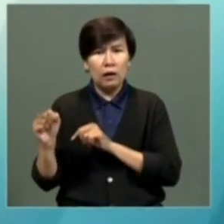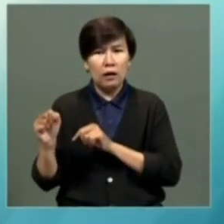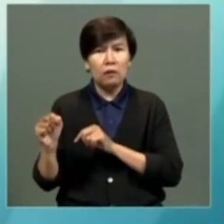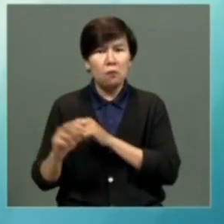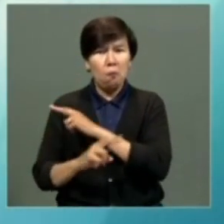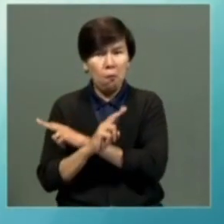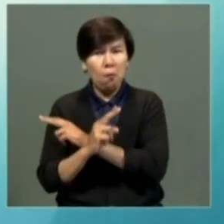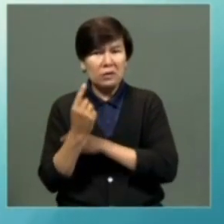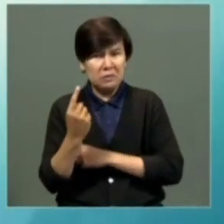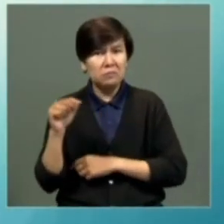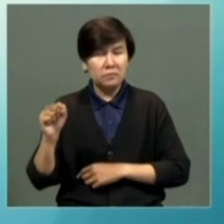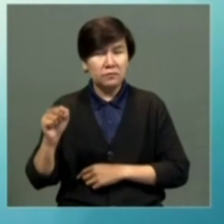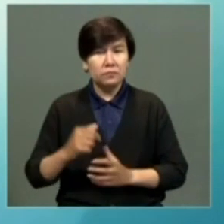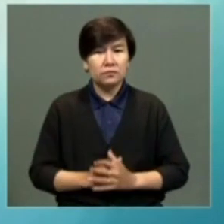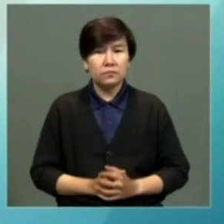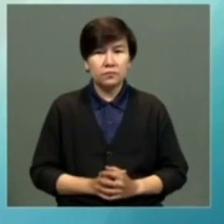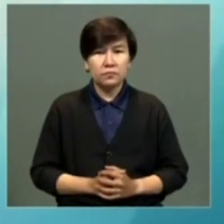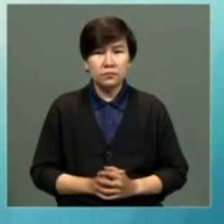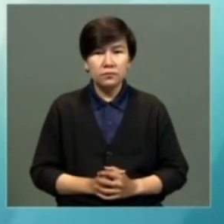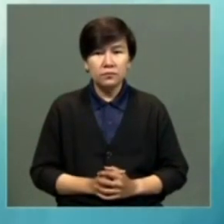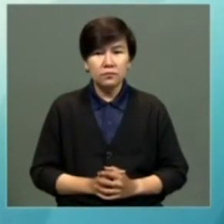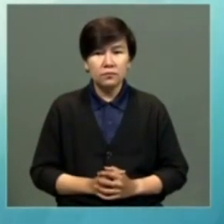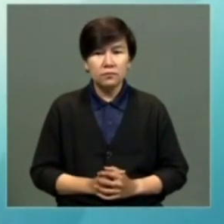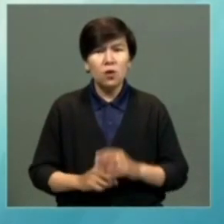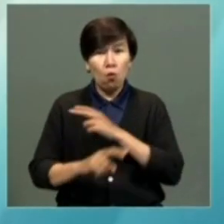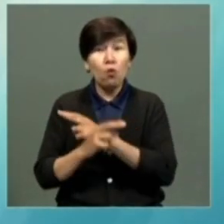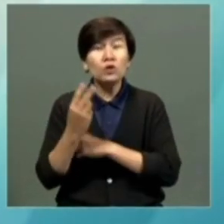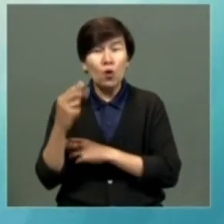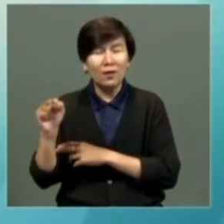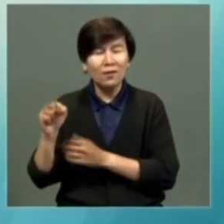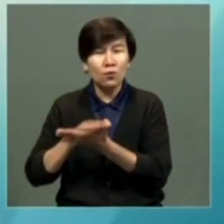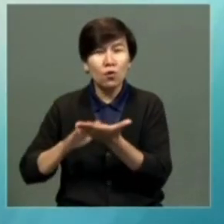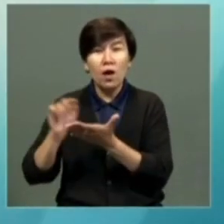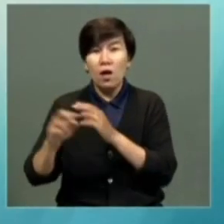ว่ากว่าแล้วก็อายุเนี่ยก็จะไม่ใช่กลุ่มของ